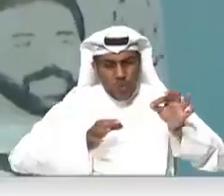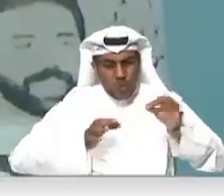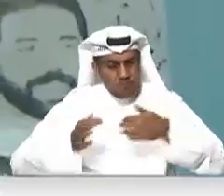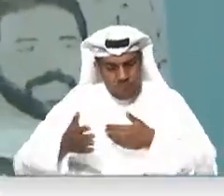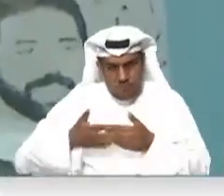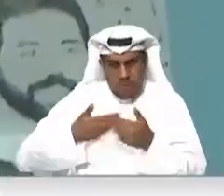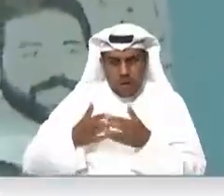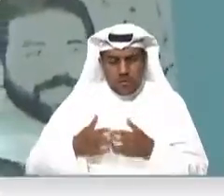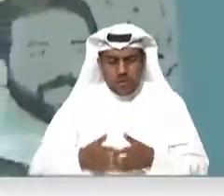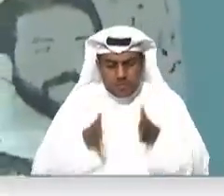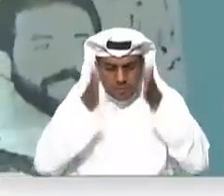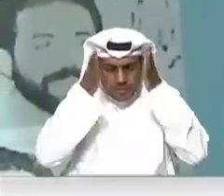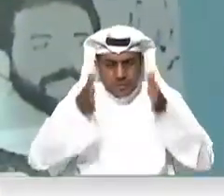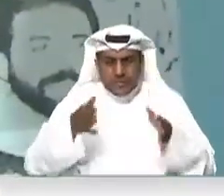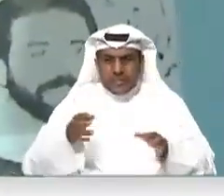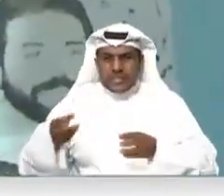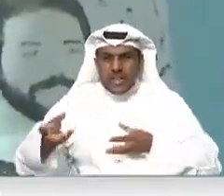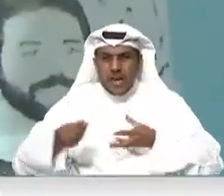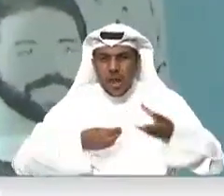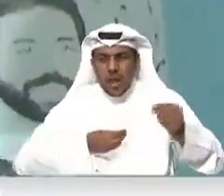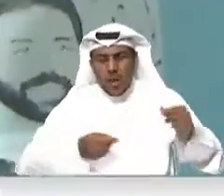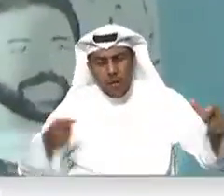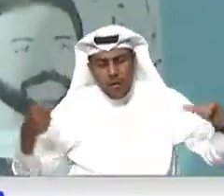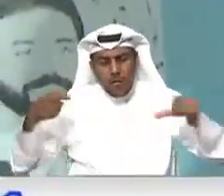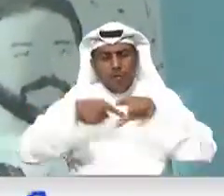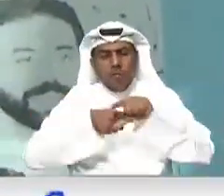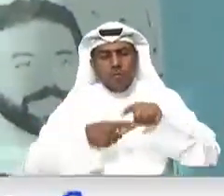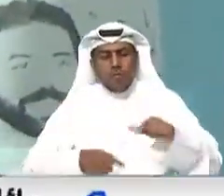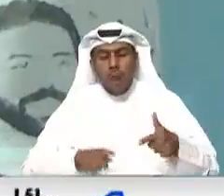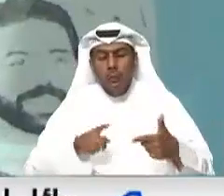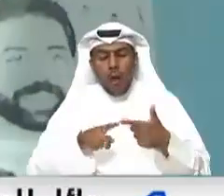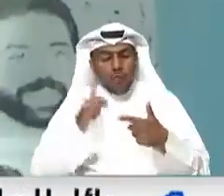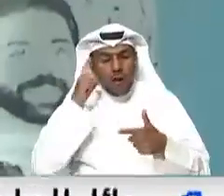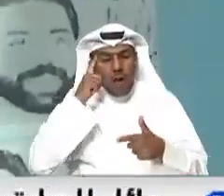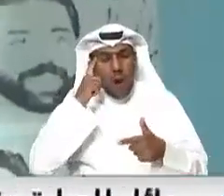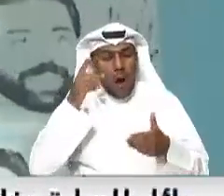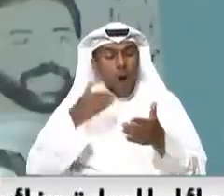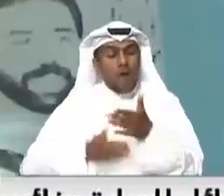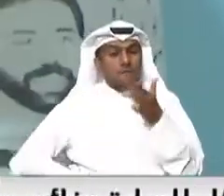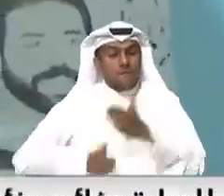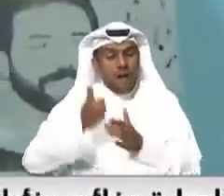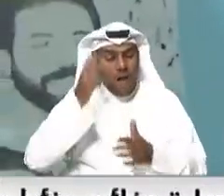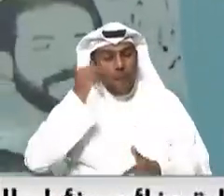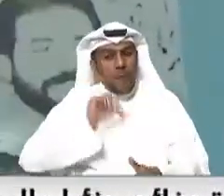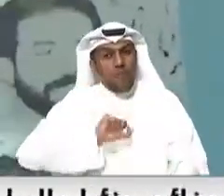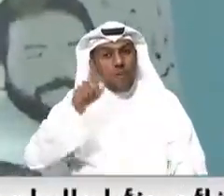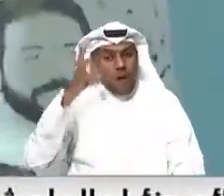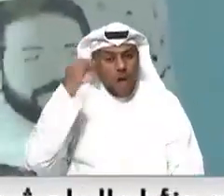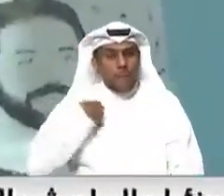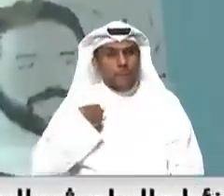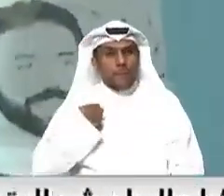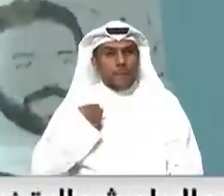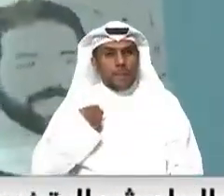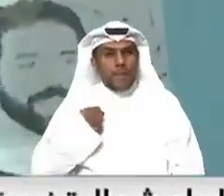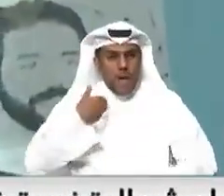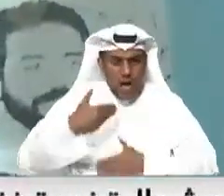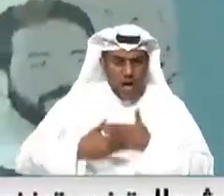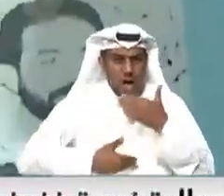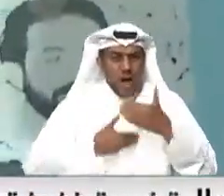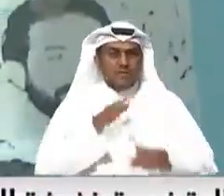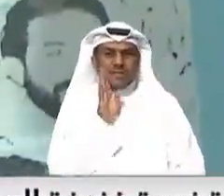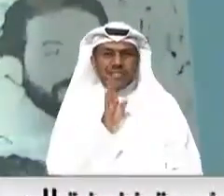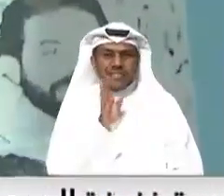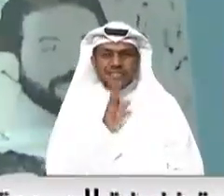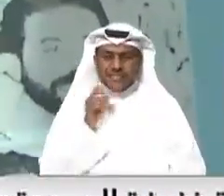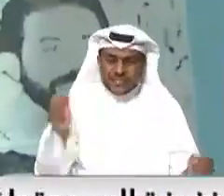كل مباراه تعتبر مباراه نهائيه وعليها لين لاخر المشوار يعني يعني اللي احنا قاعدين نجتهد فيه بالتمرين